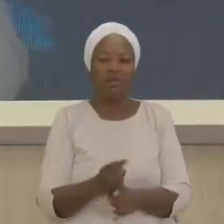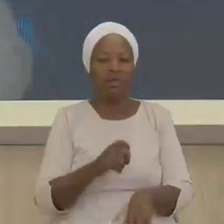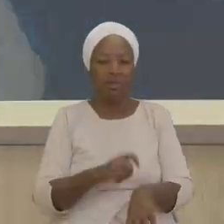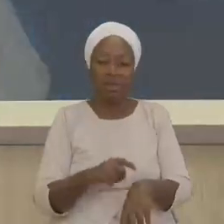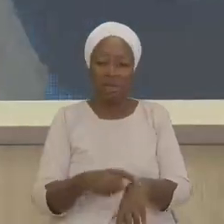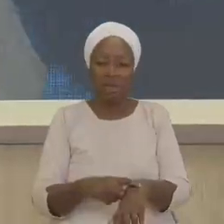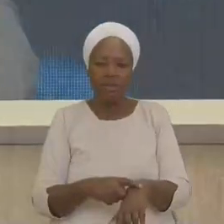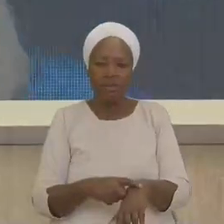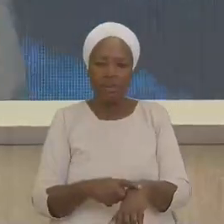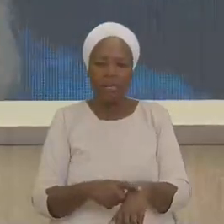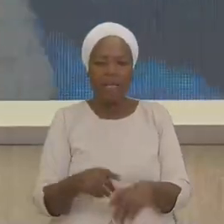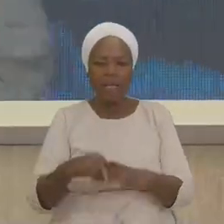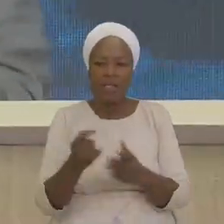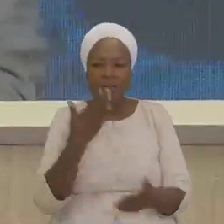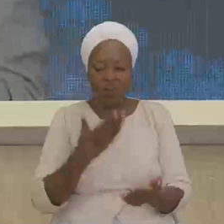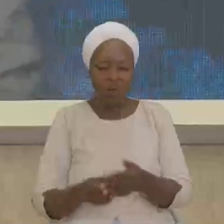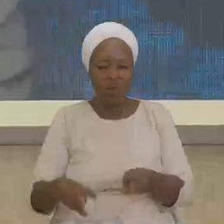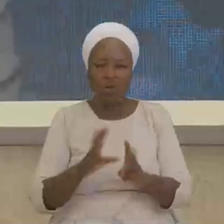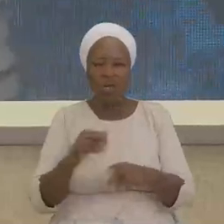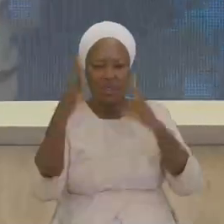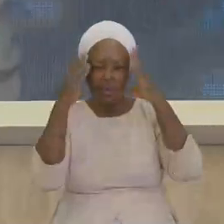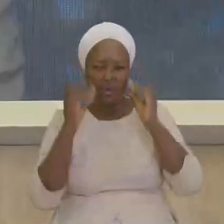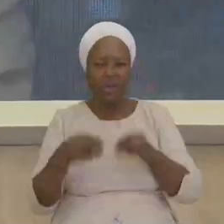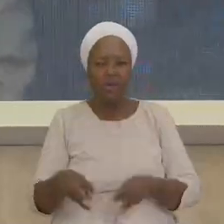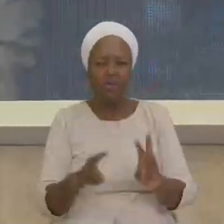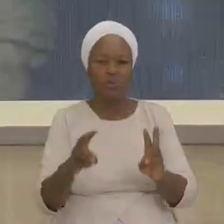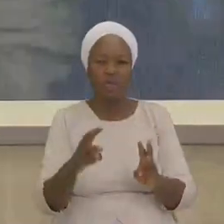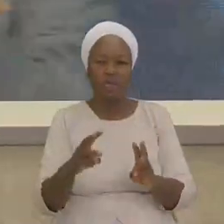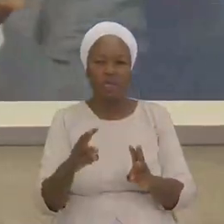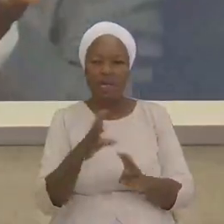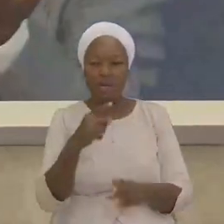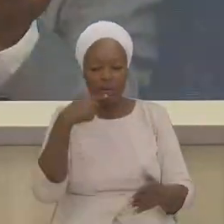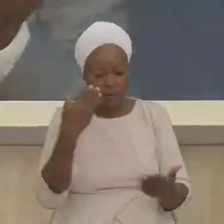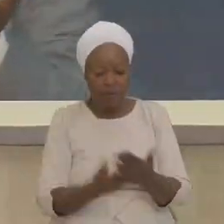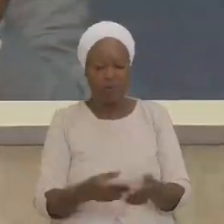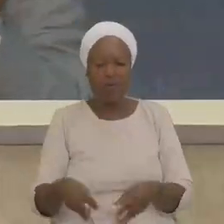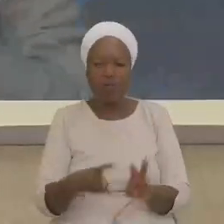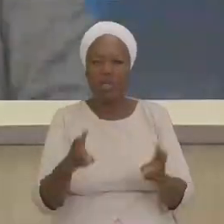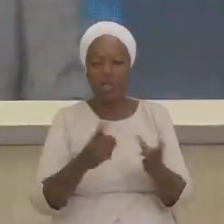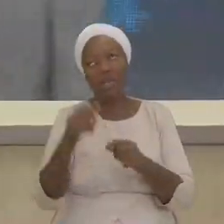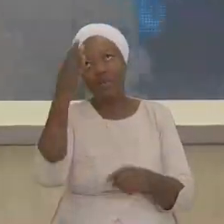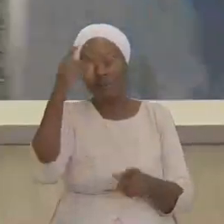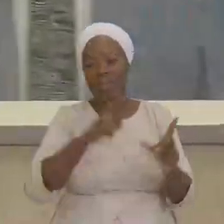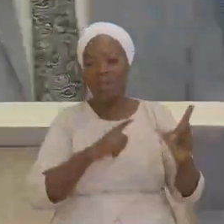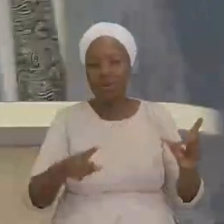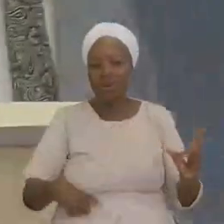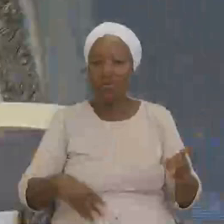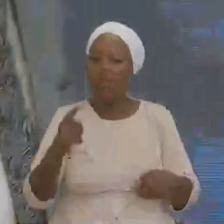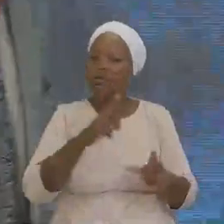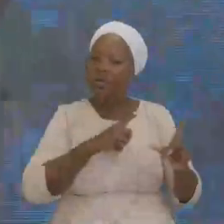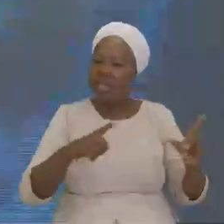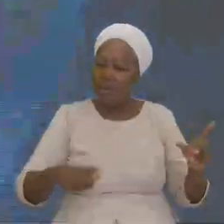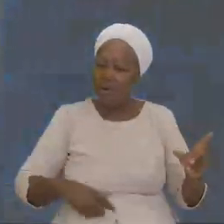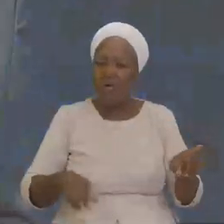né au moment opportun. Par expérience, par évidence,